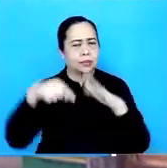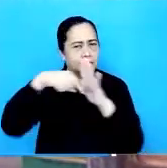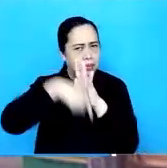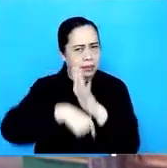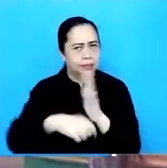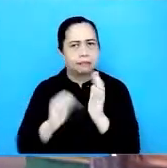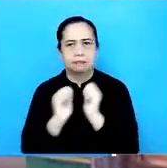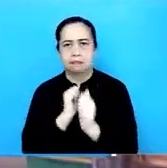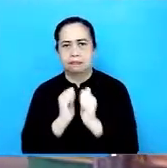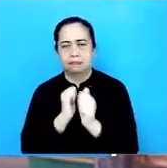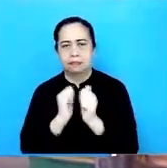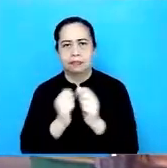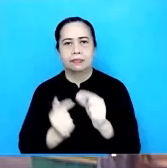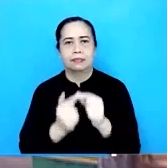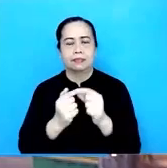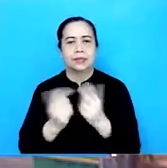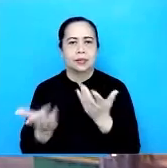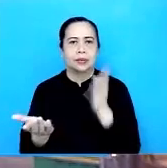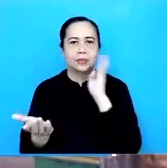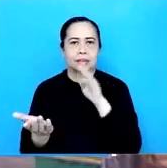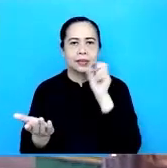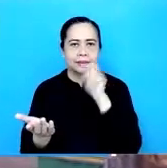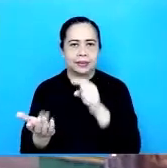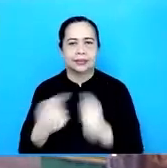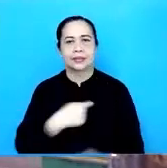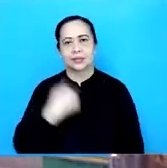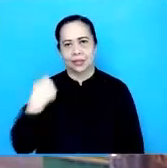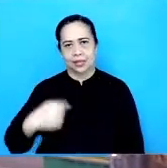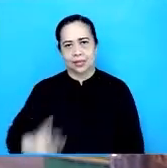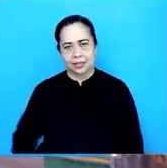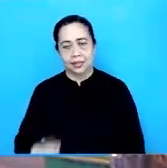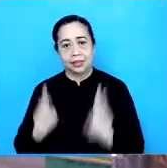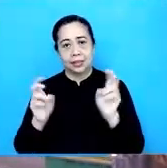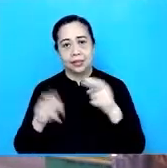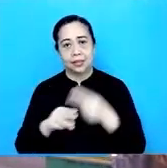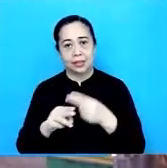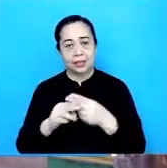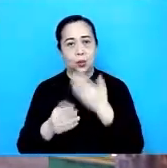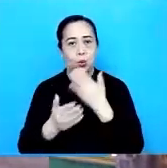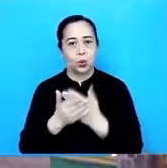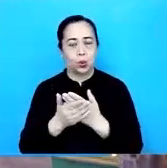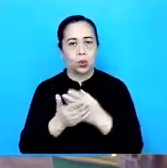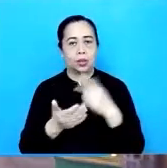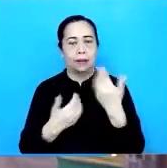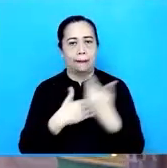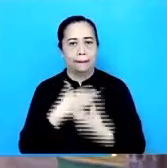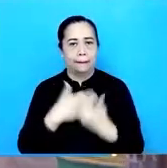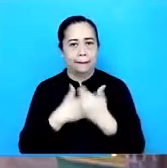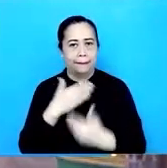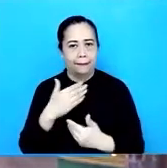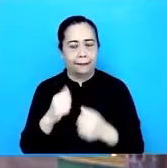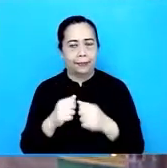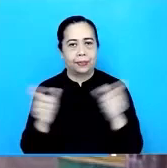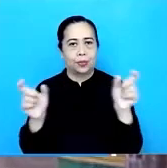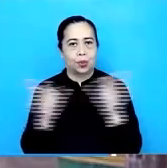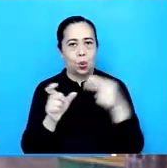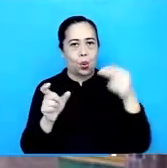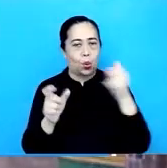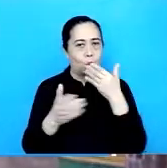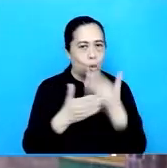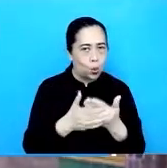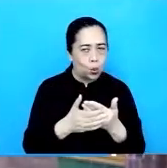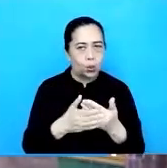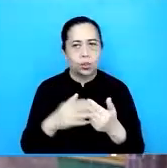kahulugan, lalo na sa mga kapatid nating Chino. Ang tawag nga nila dito, the good pastry. Ho meaning good at pya meaning